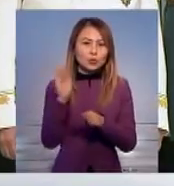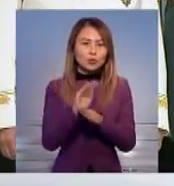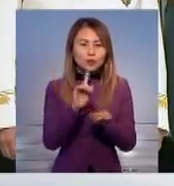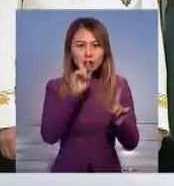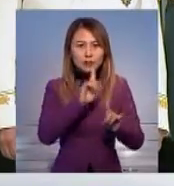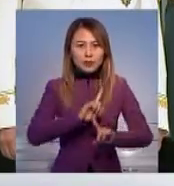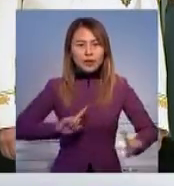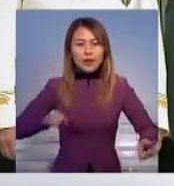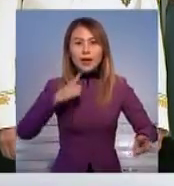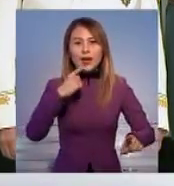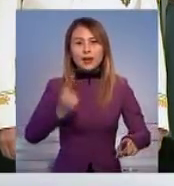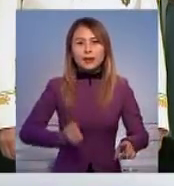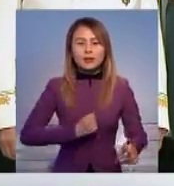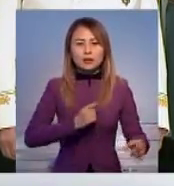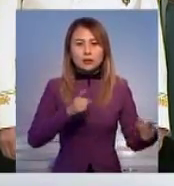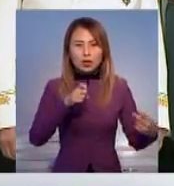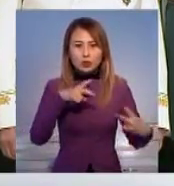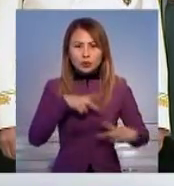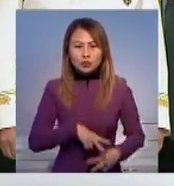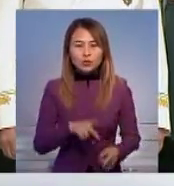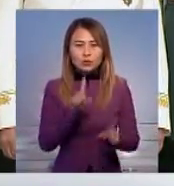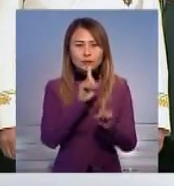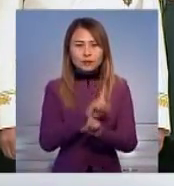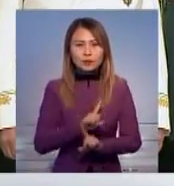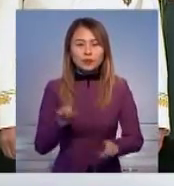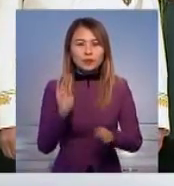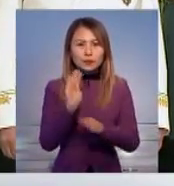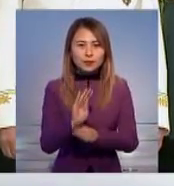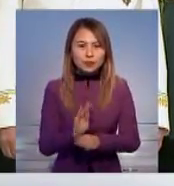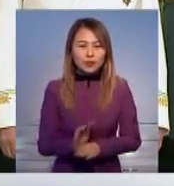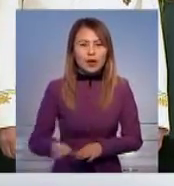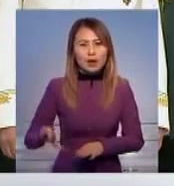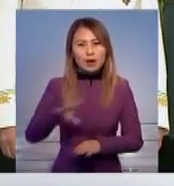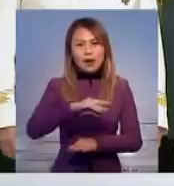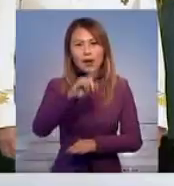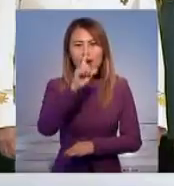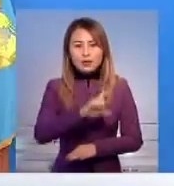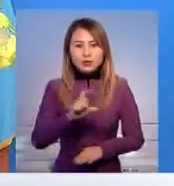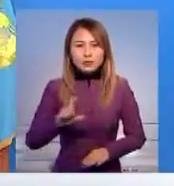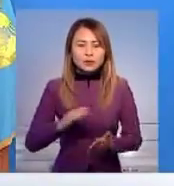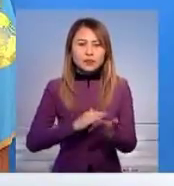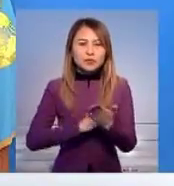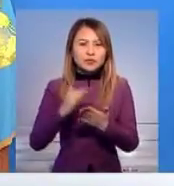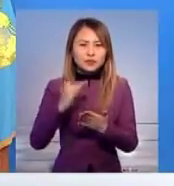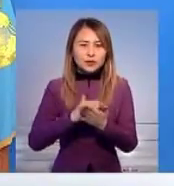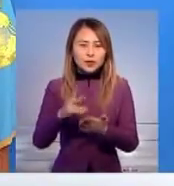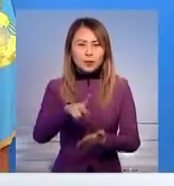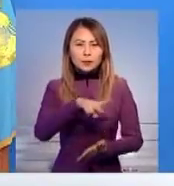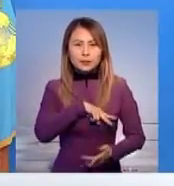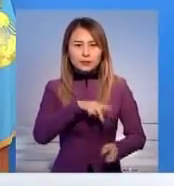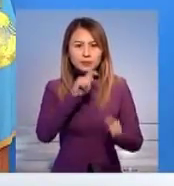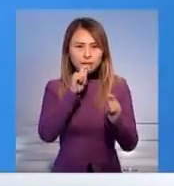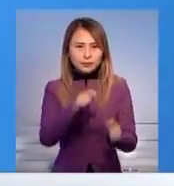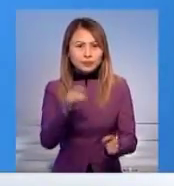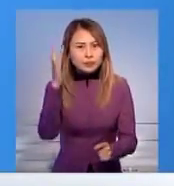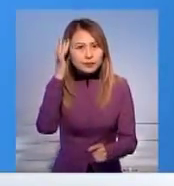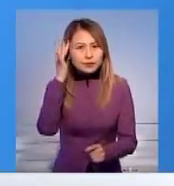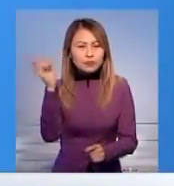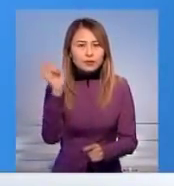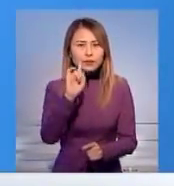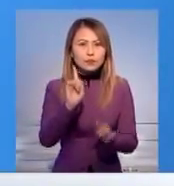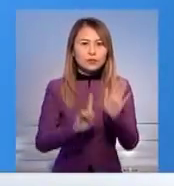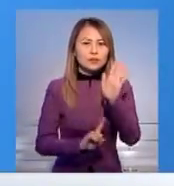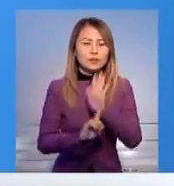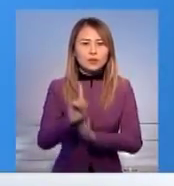әскери қызметімен ерен еңбегіменен ерекшеленген азаматтарға еліміздің жоғарғы орден медальдарын тапсырғалы отырмын. Ұраны